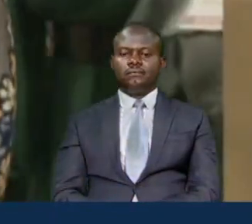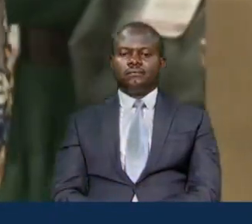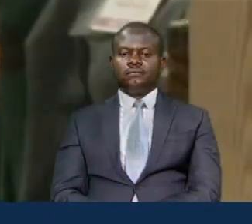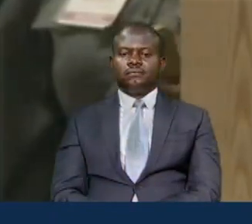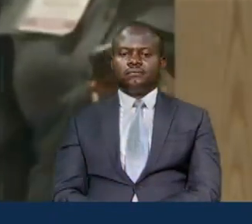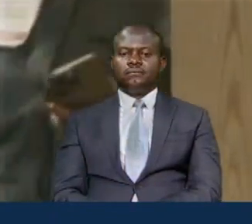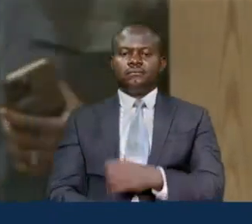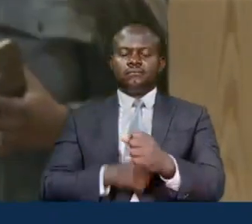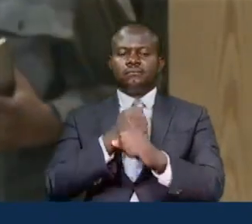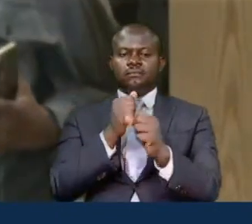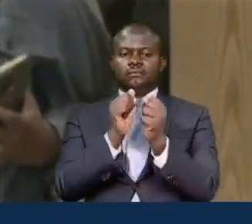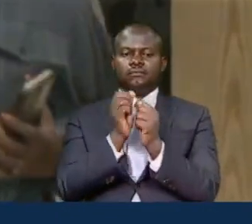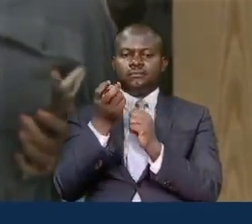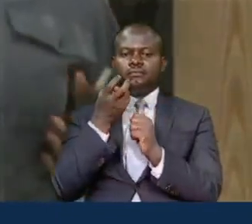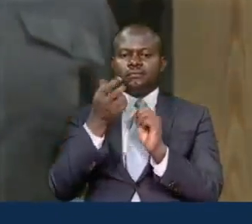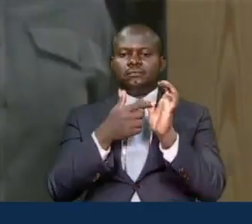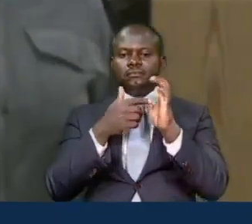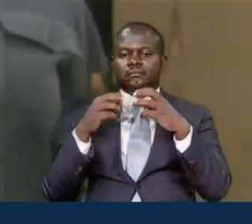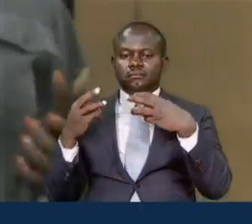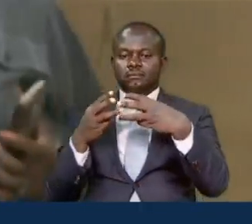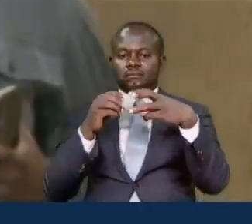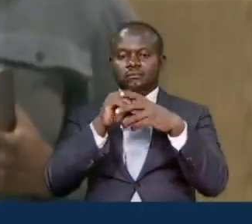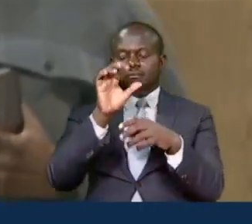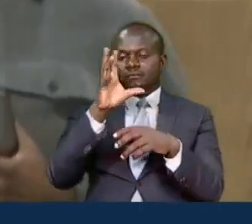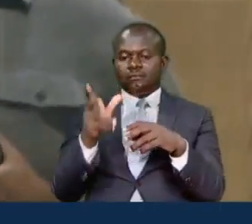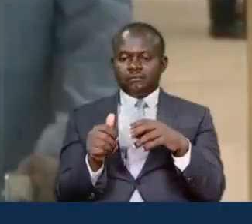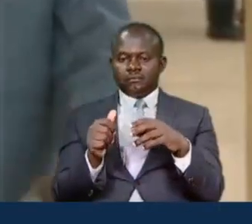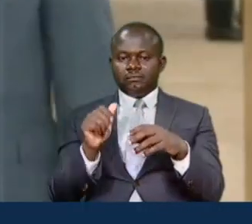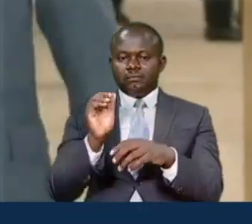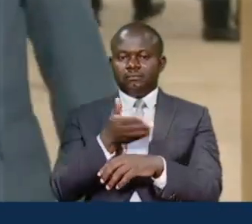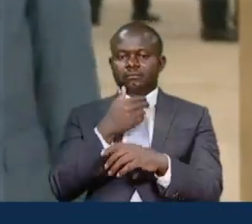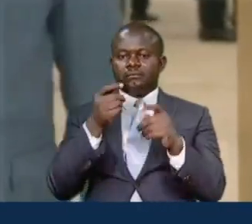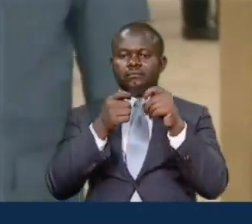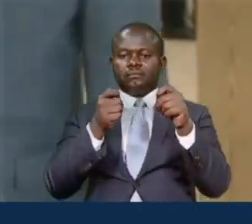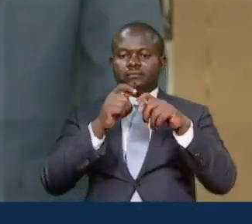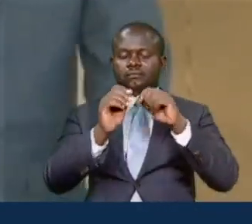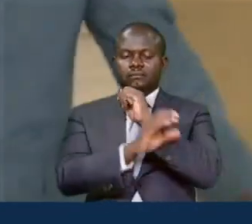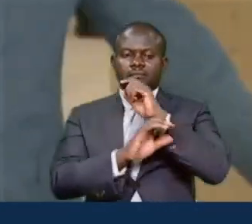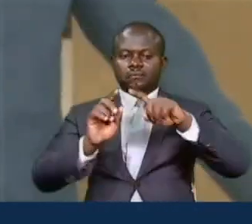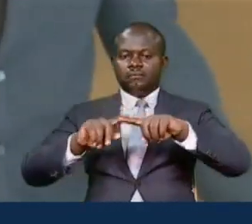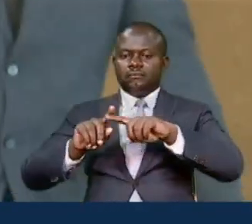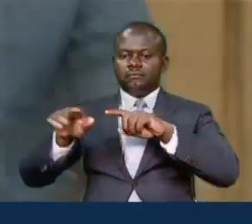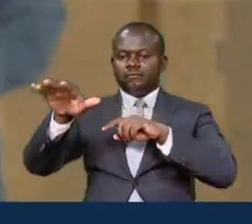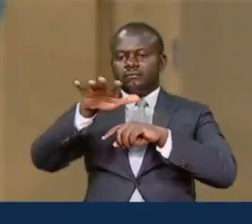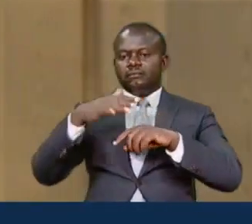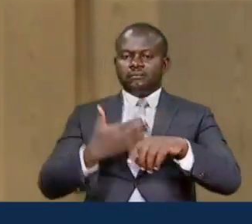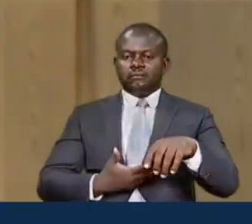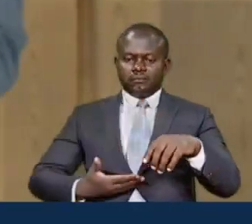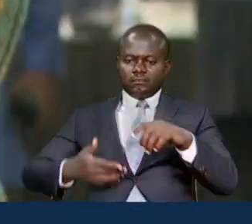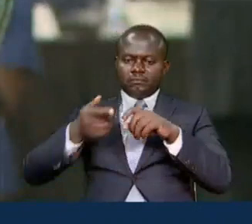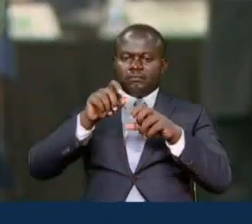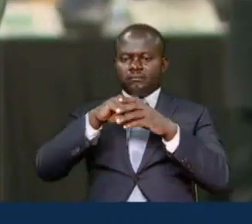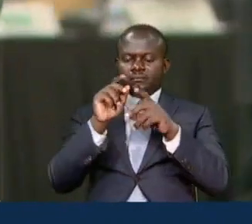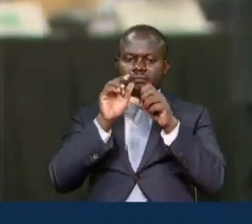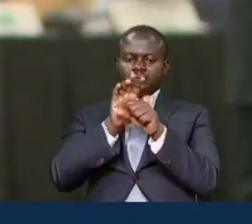Ni imyaka icumi y'urugendo yaranzwe n'intambara y'ijyanye no kuri mugabane Afurika ihirikwa ry'ubutegetsi mu bihugu bitandukanye byo kuri uyu mugabane Inzara yariyongereye kuri